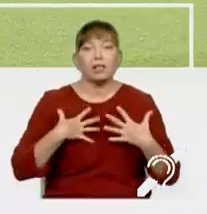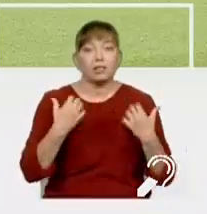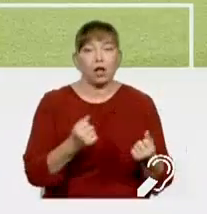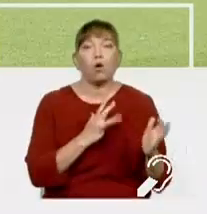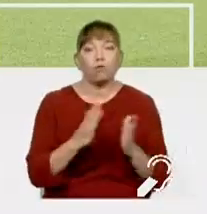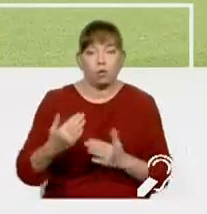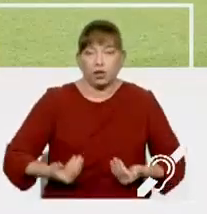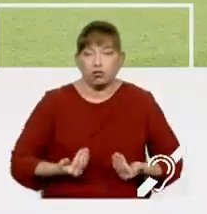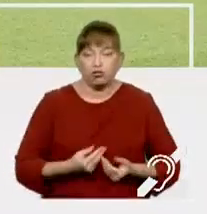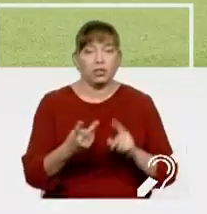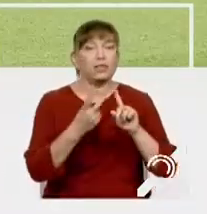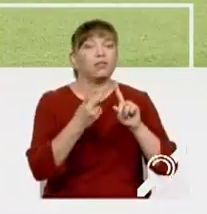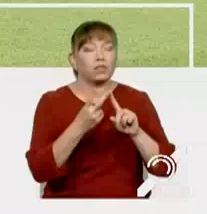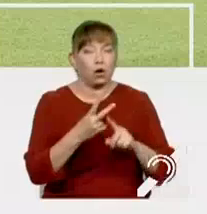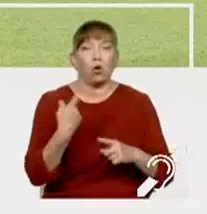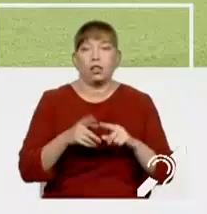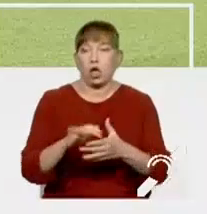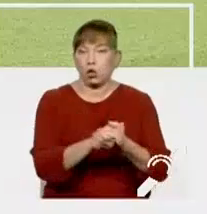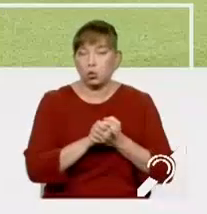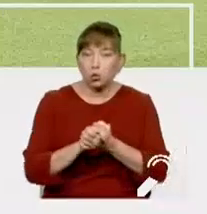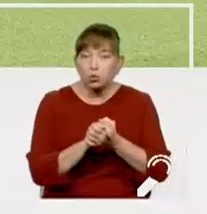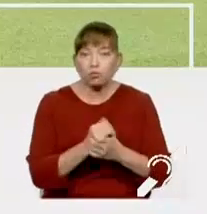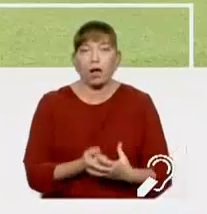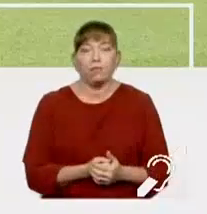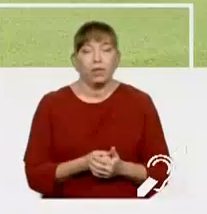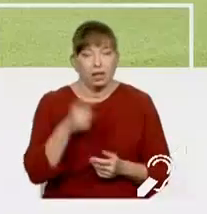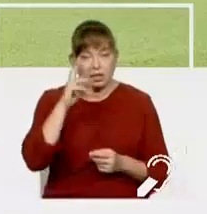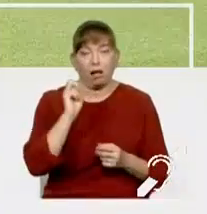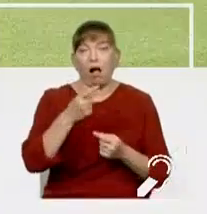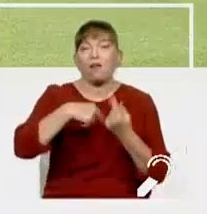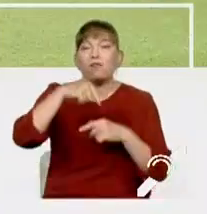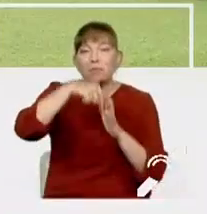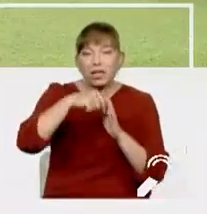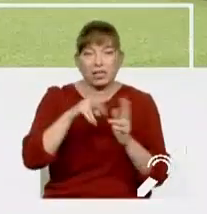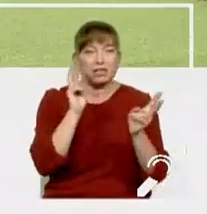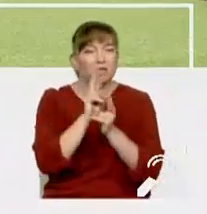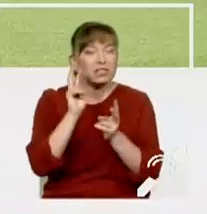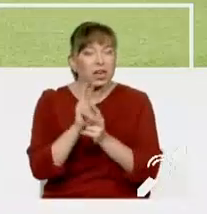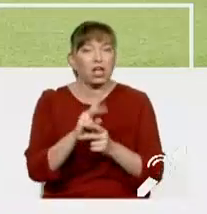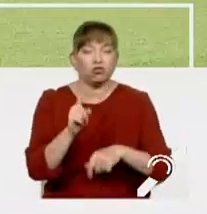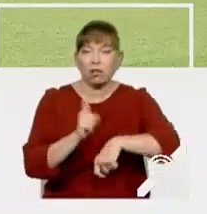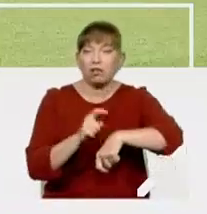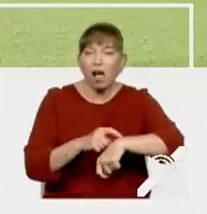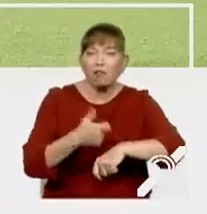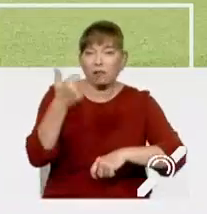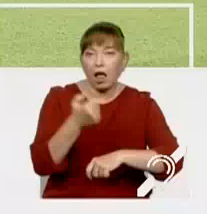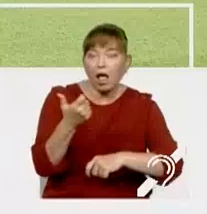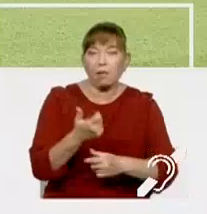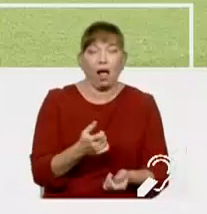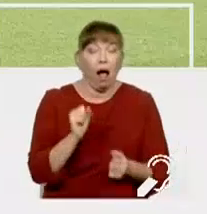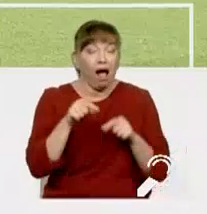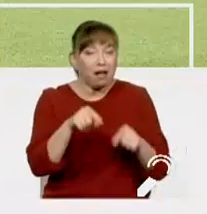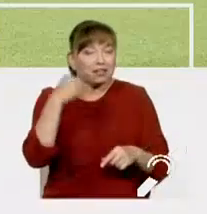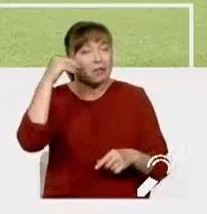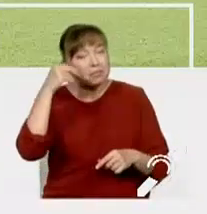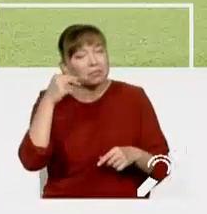cel de-al doilea de a lega prietenii. După cum știți, în mediul de afaceri întâlnirile sunt contratimp, în timp ce aici, în